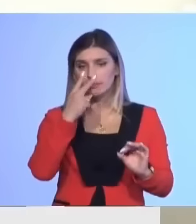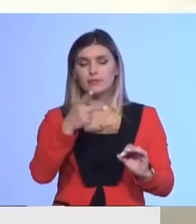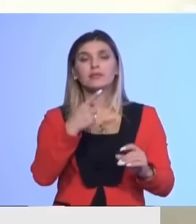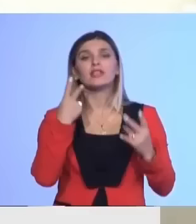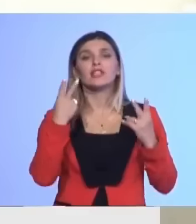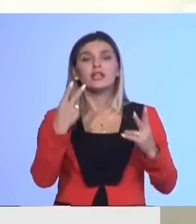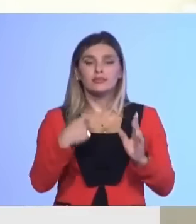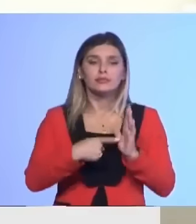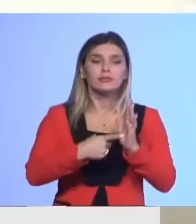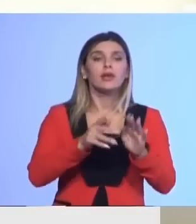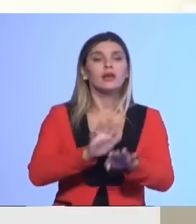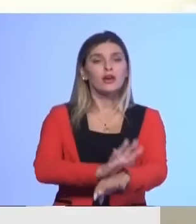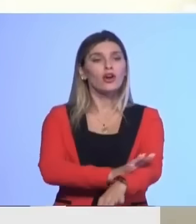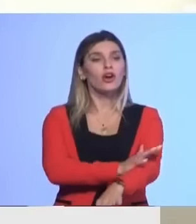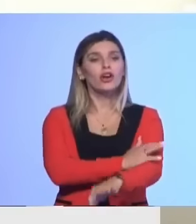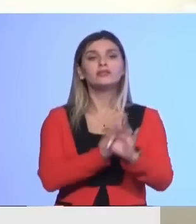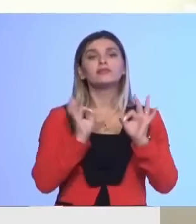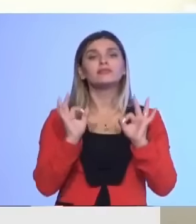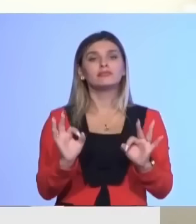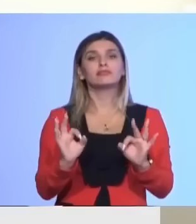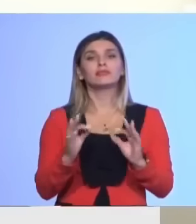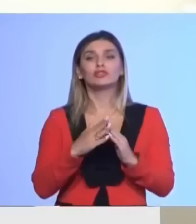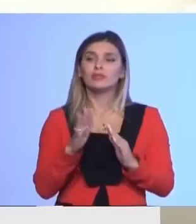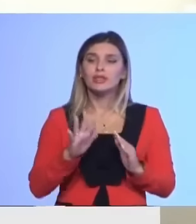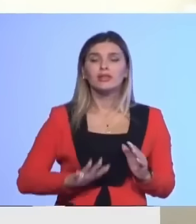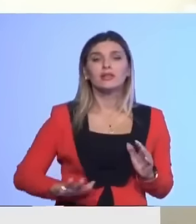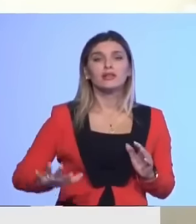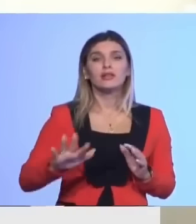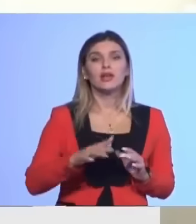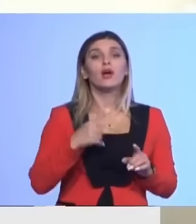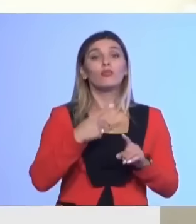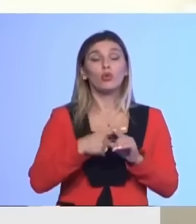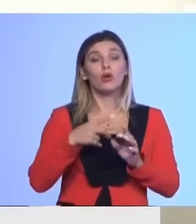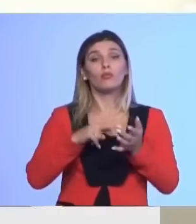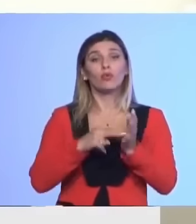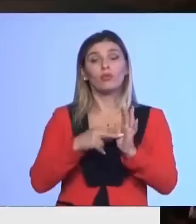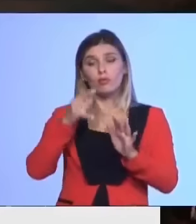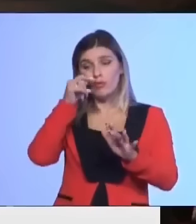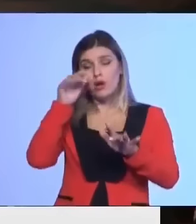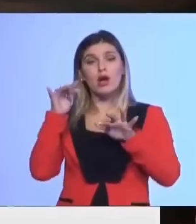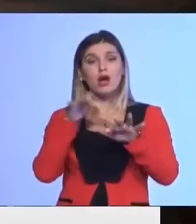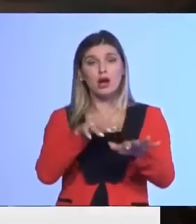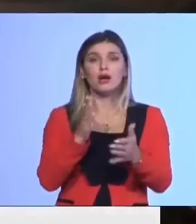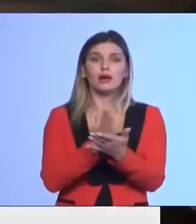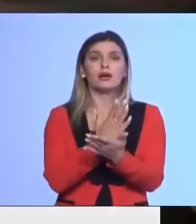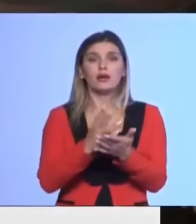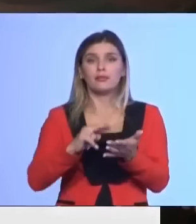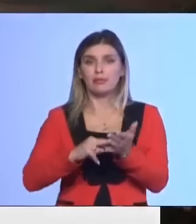të përjetohet në maksimum dhe të menaxhohet edhe fluksi i madh i vizitorëve.